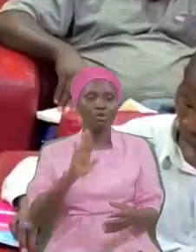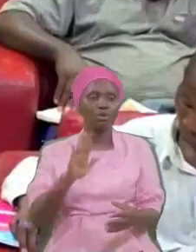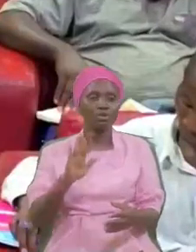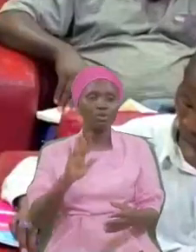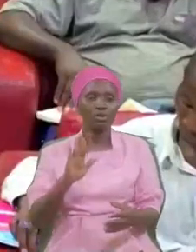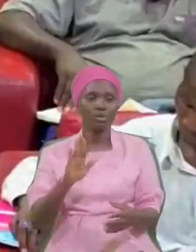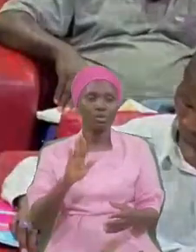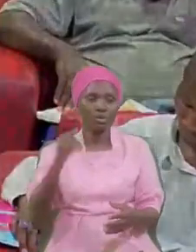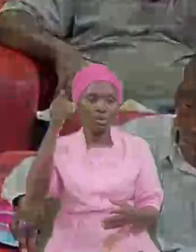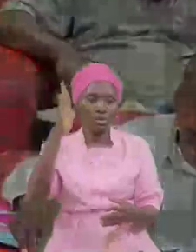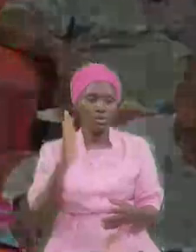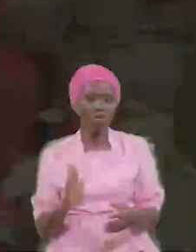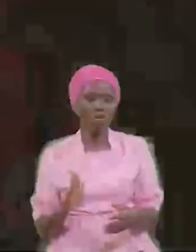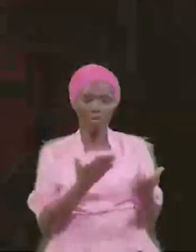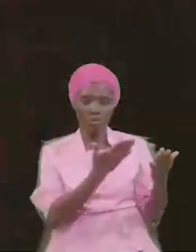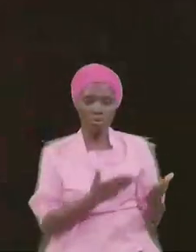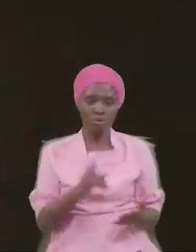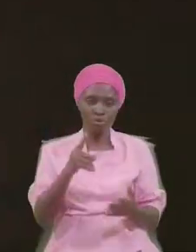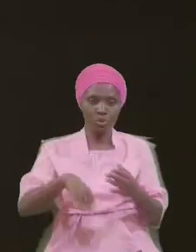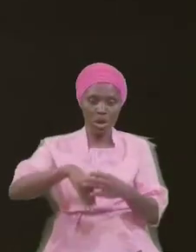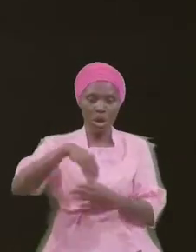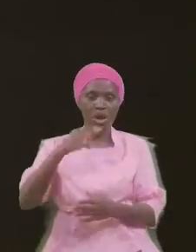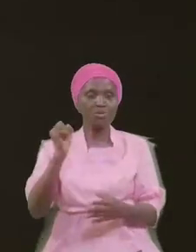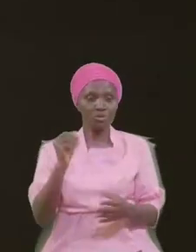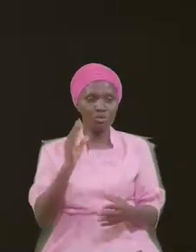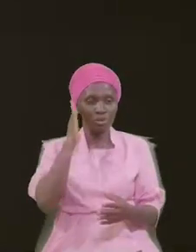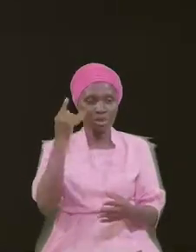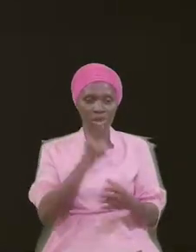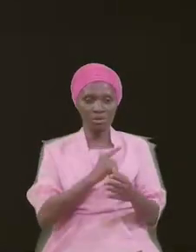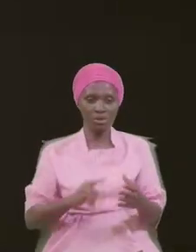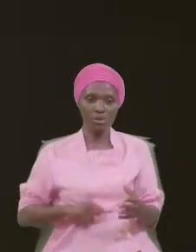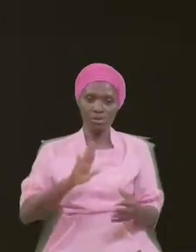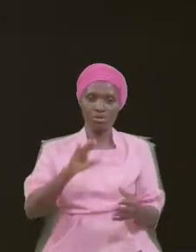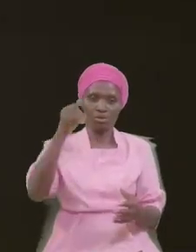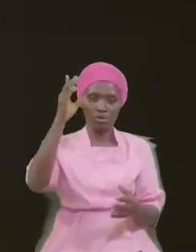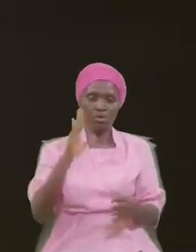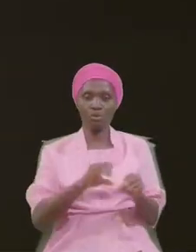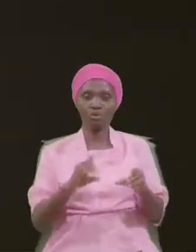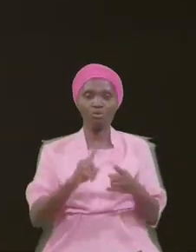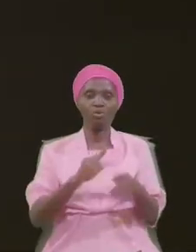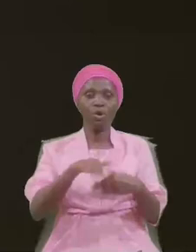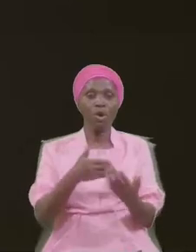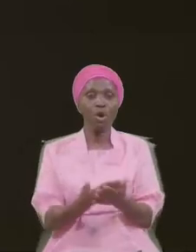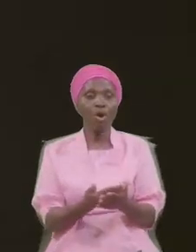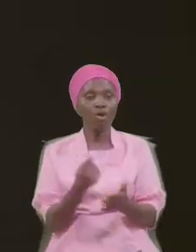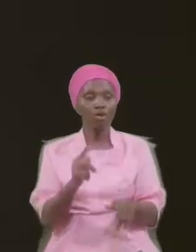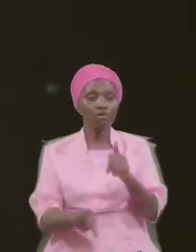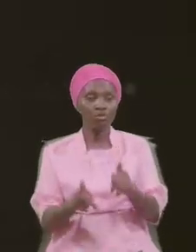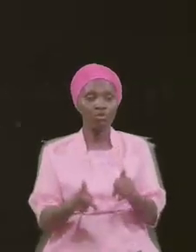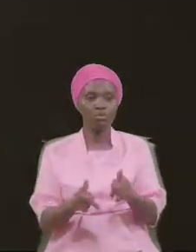Ainsi fera l'Éternel ton Dieu à tous les peuples que tu